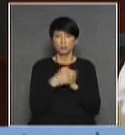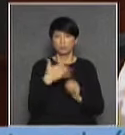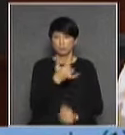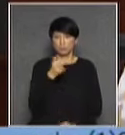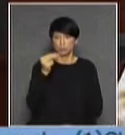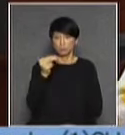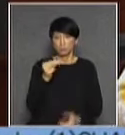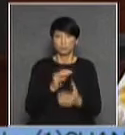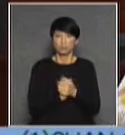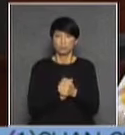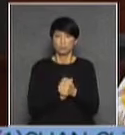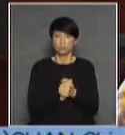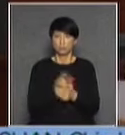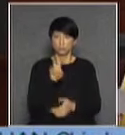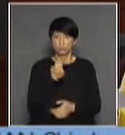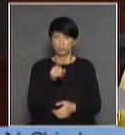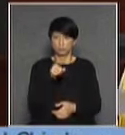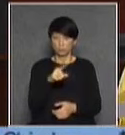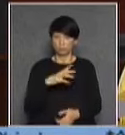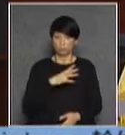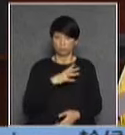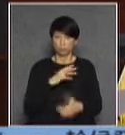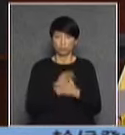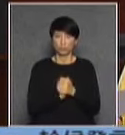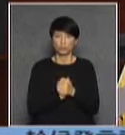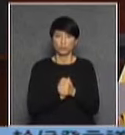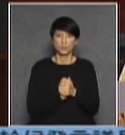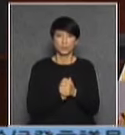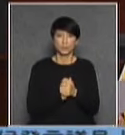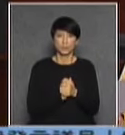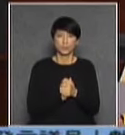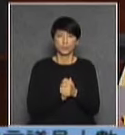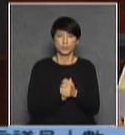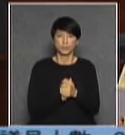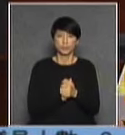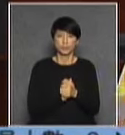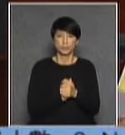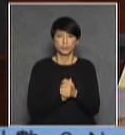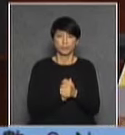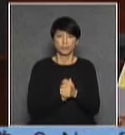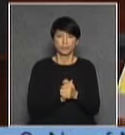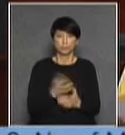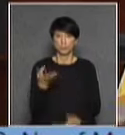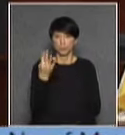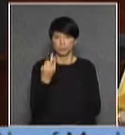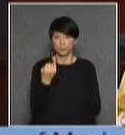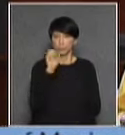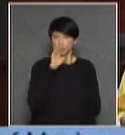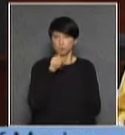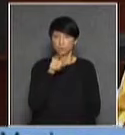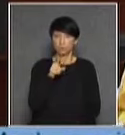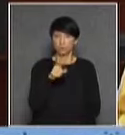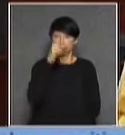嘅。咁所以你見到呢一個咁嘅情況咧，即係我覺得絕對唔應該縱容。主席，我哋都多次提出咧，即係政府應該